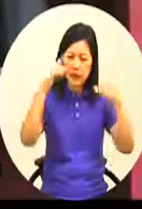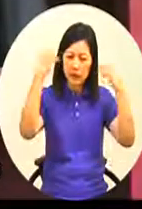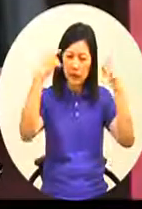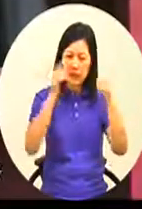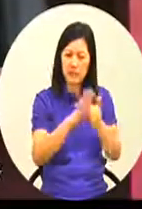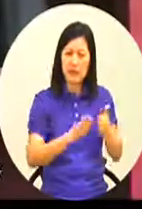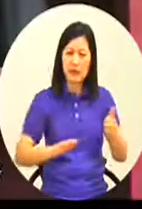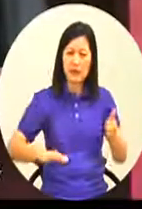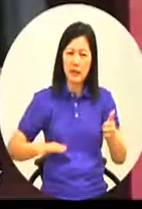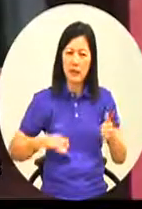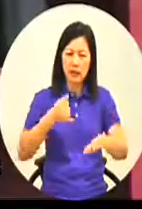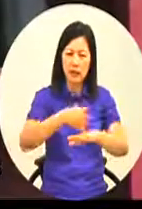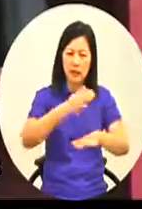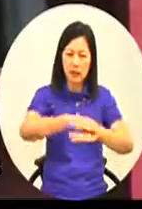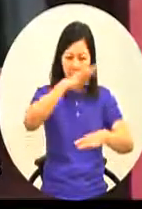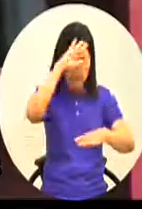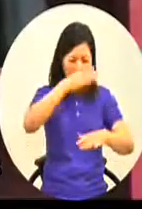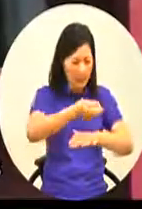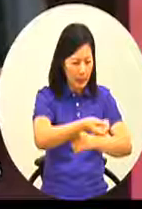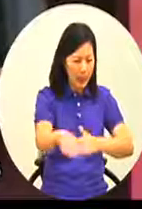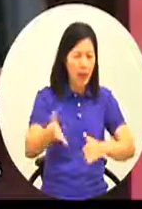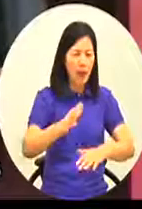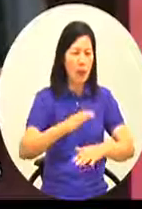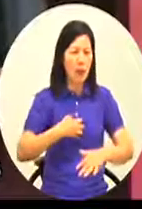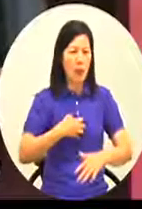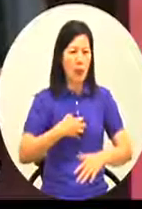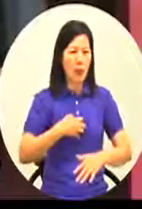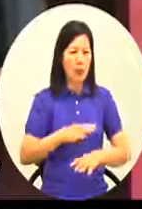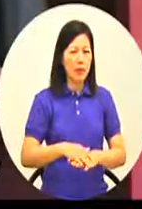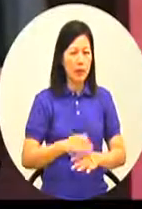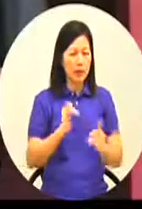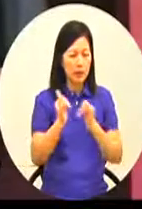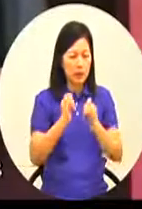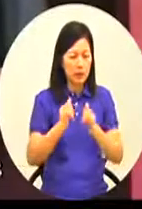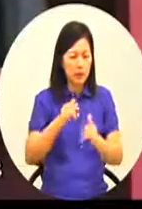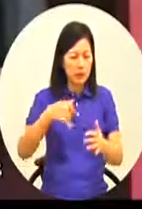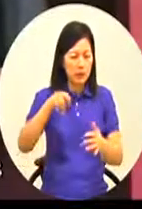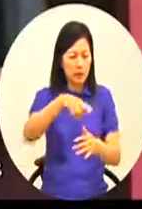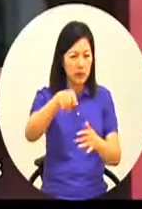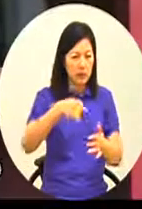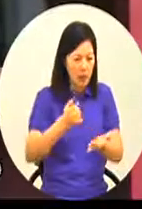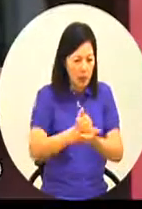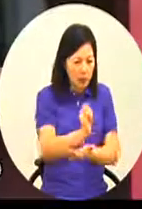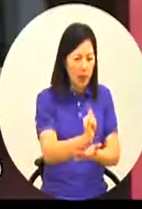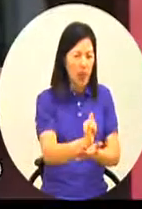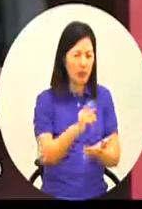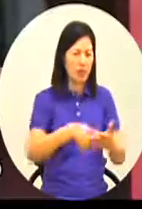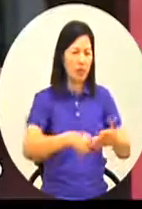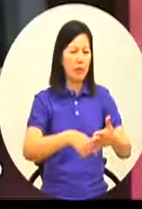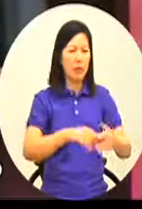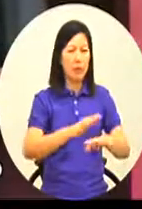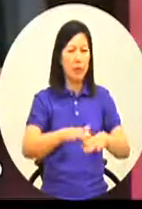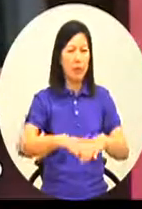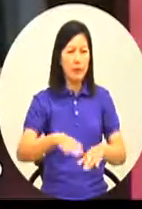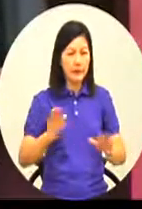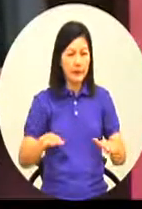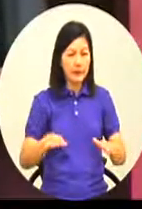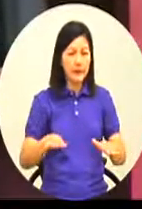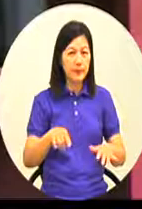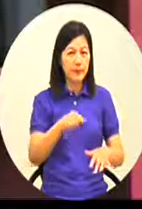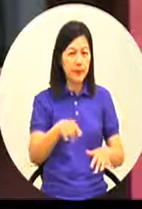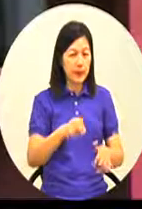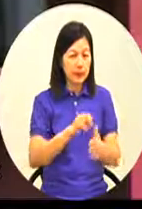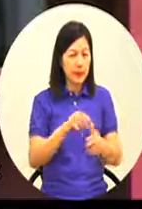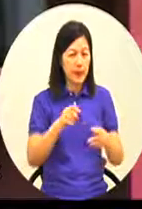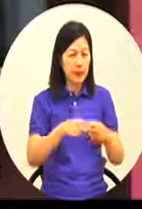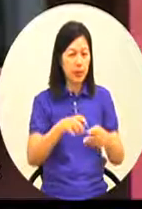比如说登革热的疫情的疑虑还有就是民众会滑倒。那目前这个部分我还没有看到我们的养工